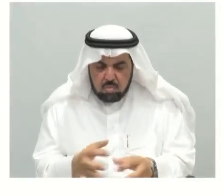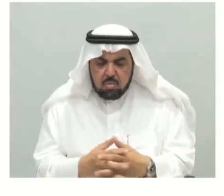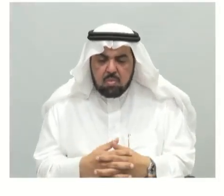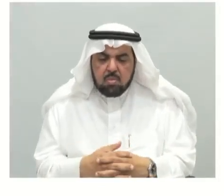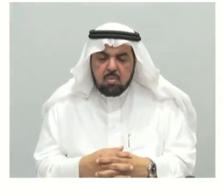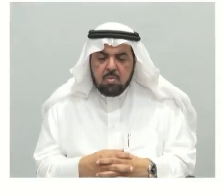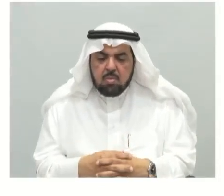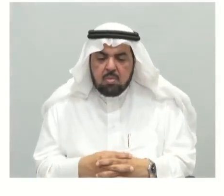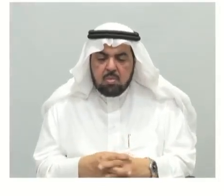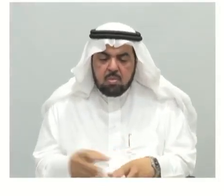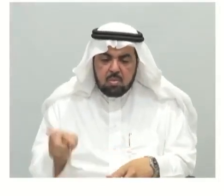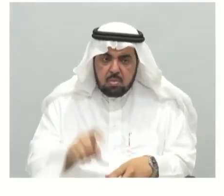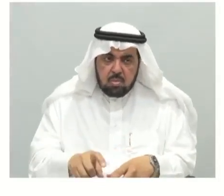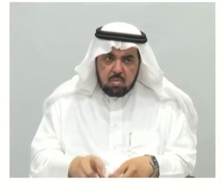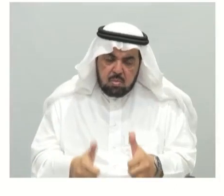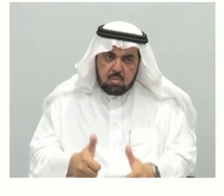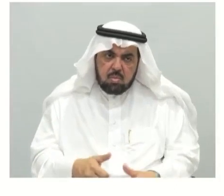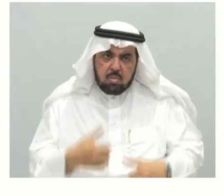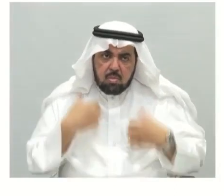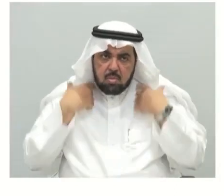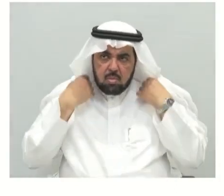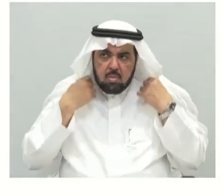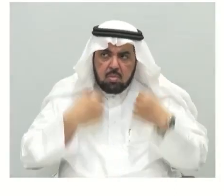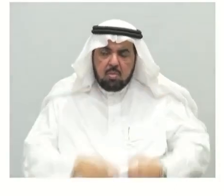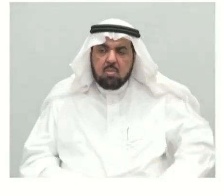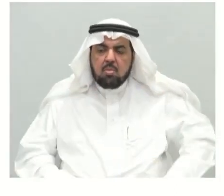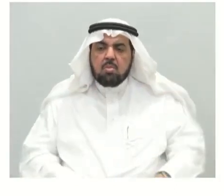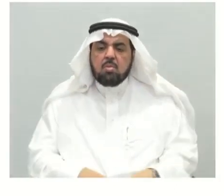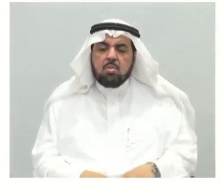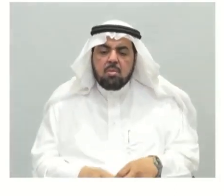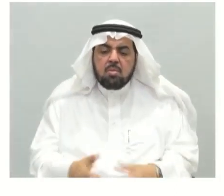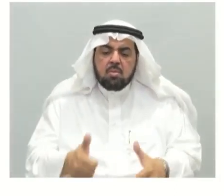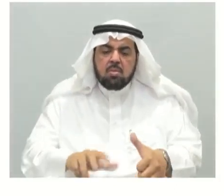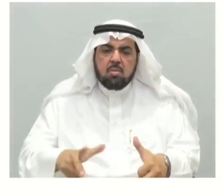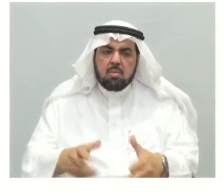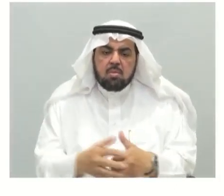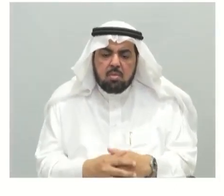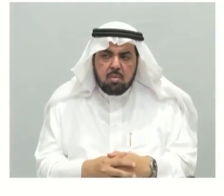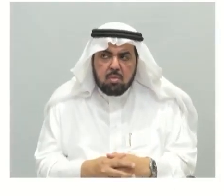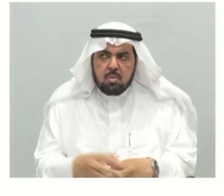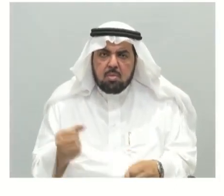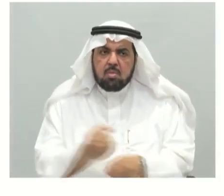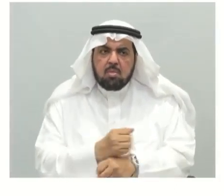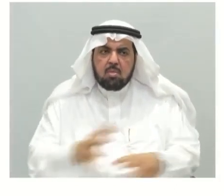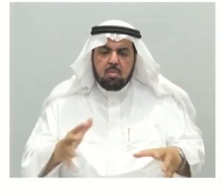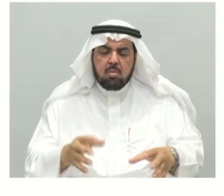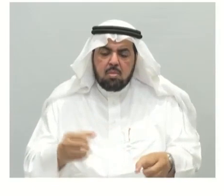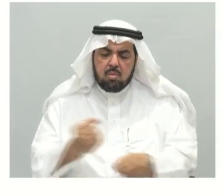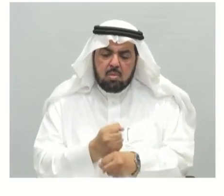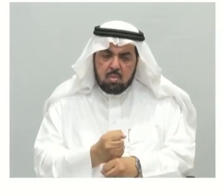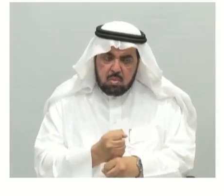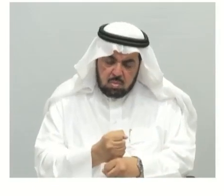المقنن اسئله الاختيار من متعدد ما الوظيفه العامه التي يقوم بها كل من